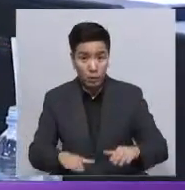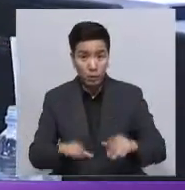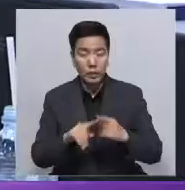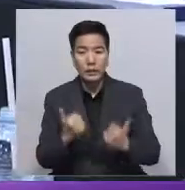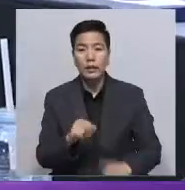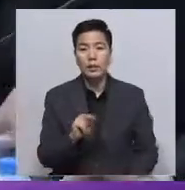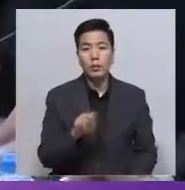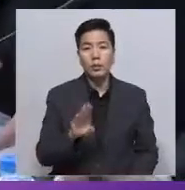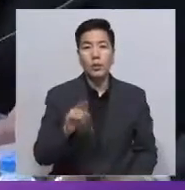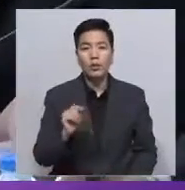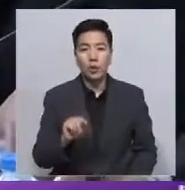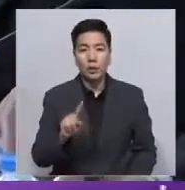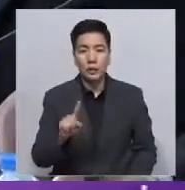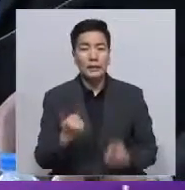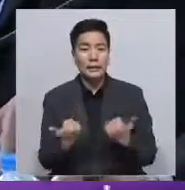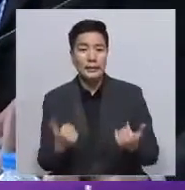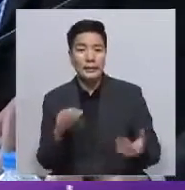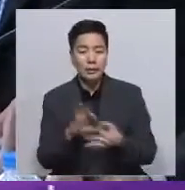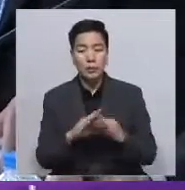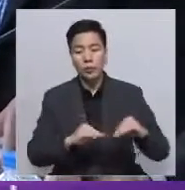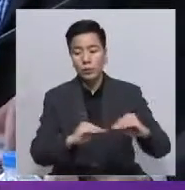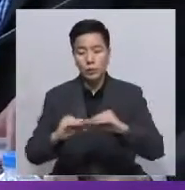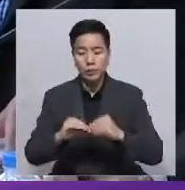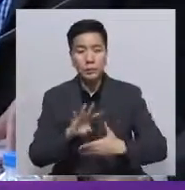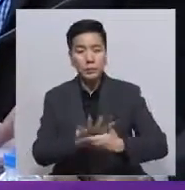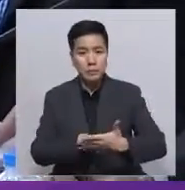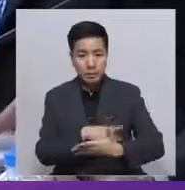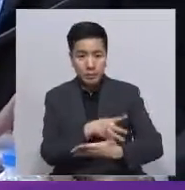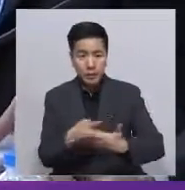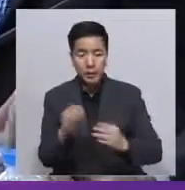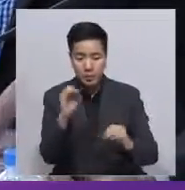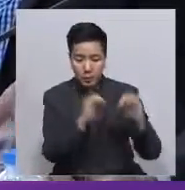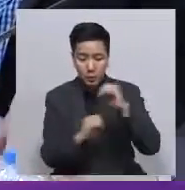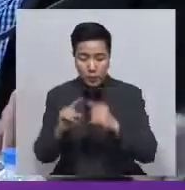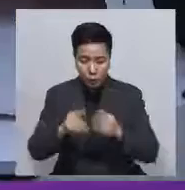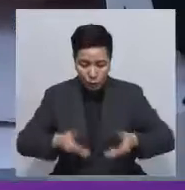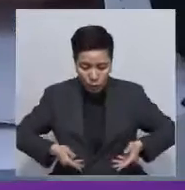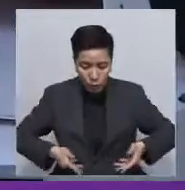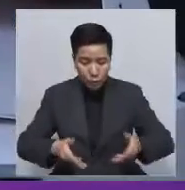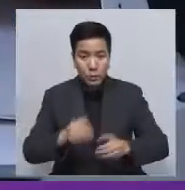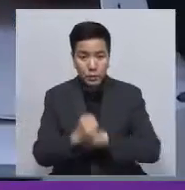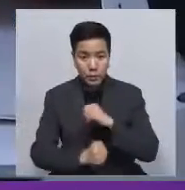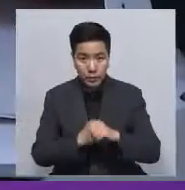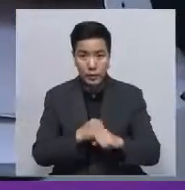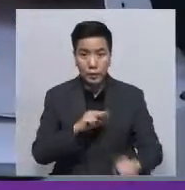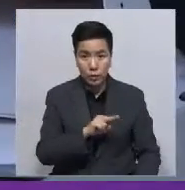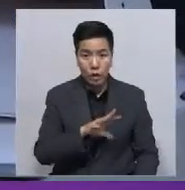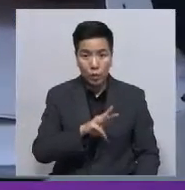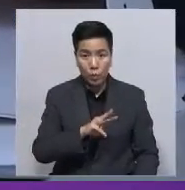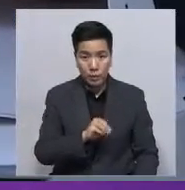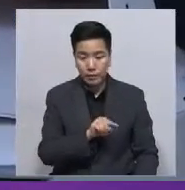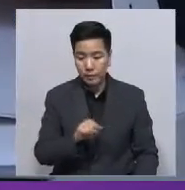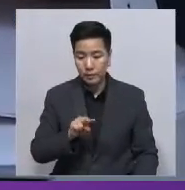ติหรือนอบถนะครับประชุมหน่วยงานที่เกี่ยวข้องพิจารณาแผนแม่บทความปลอดภัยทางถนนปี2560ถึ